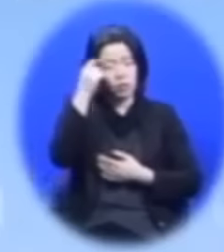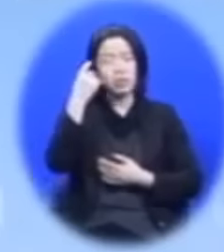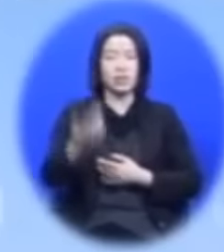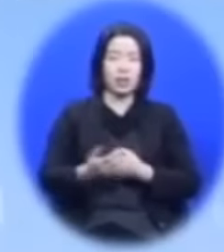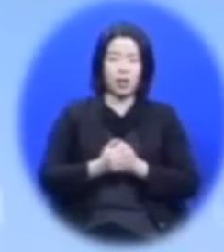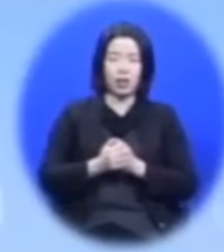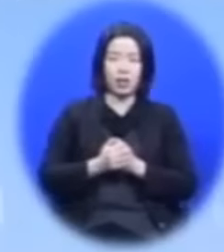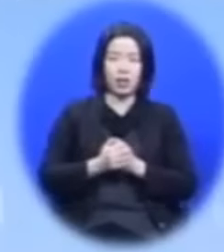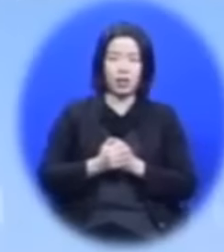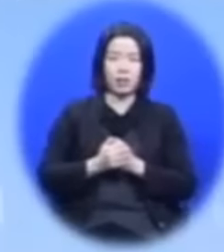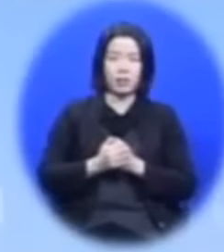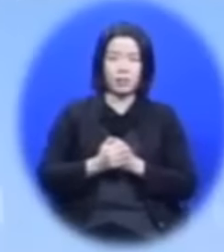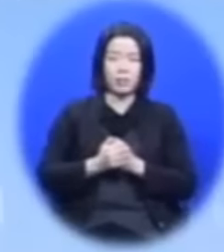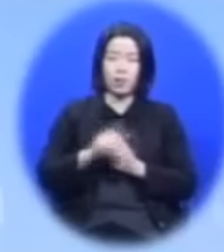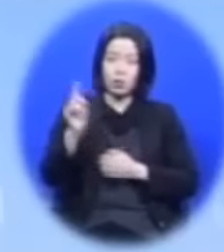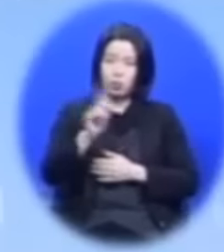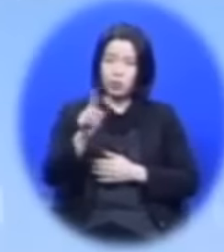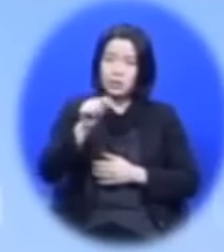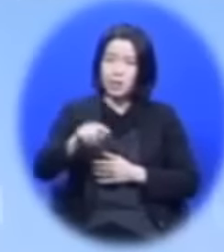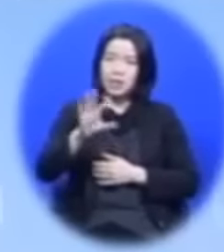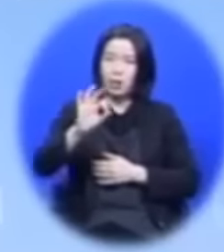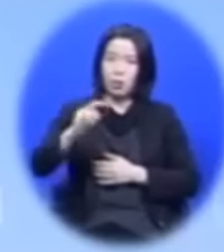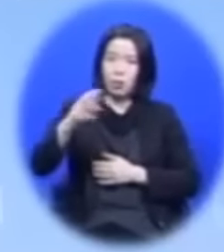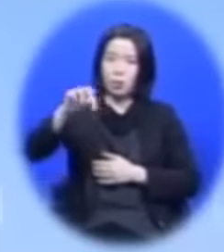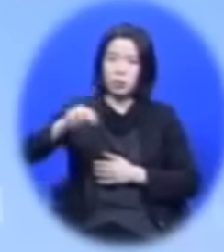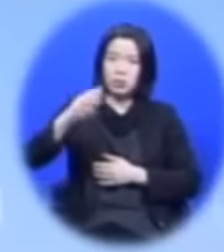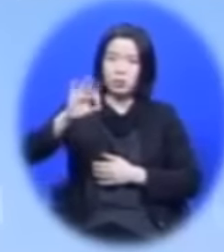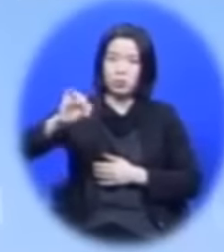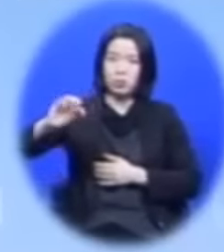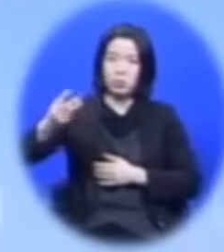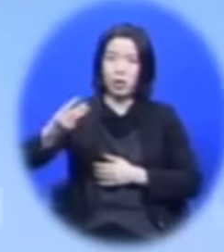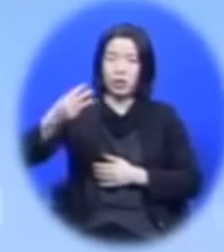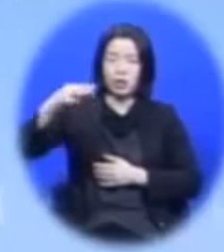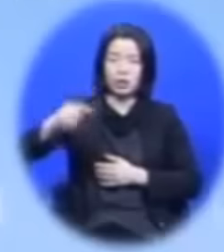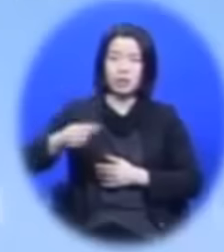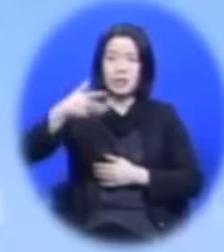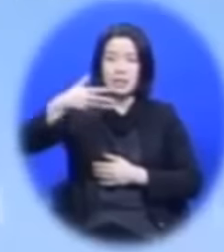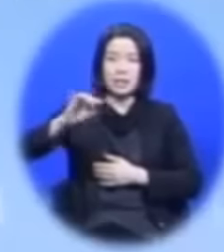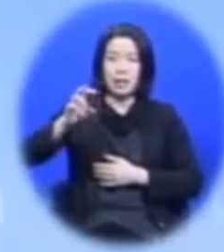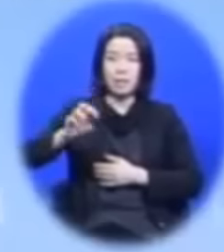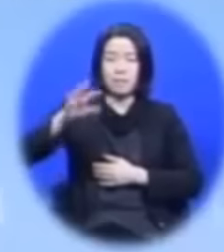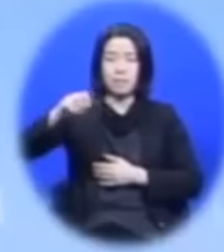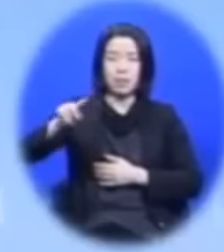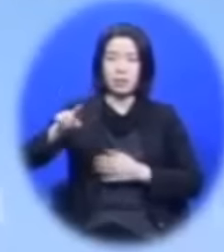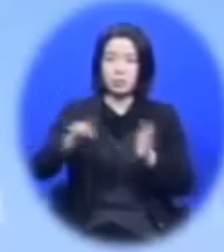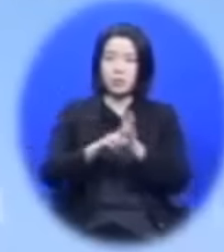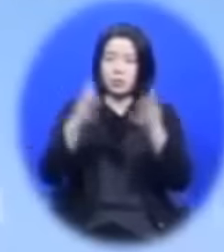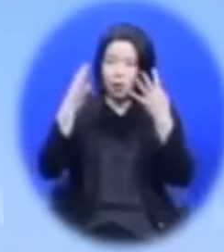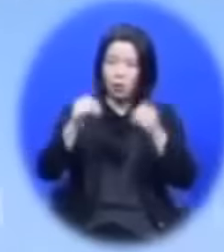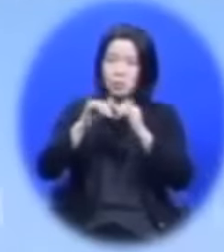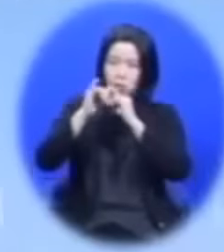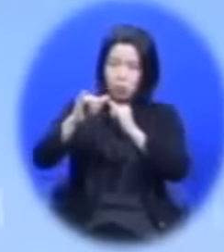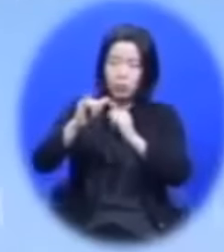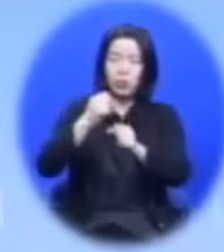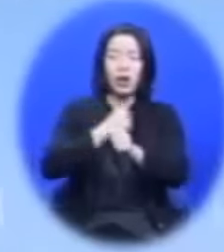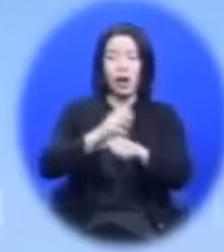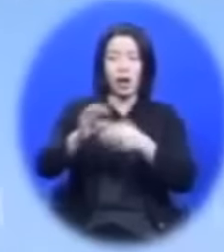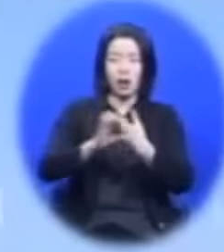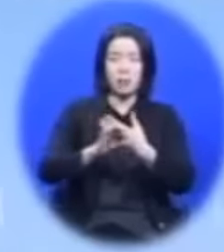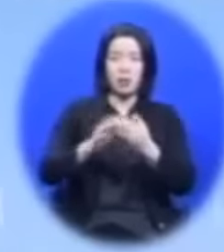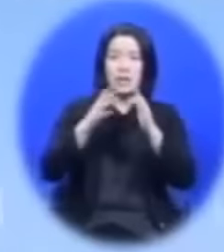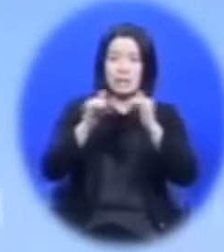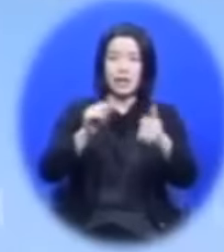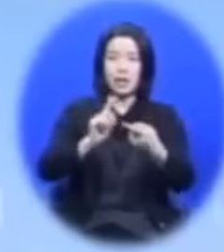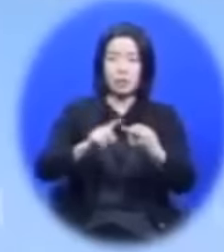말입니다. 도대체 이 오스왈드 챔버스 목사님의 믿음이 얼마나 훌륭하기에 사람을 실망한